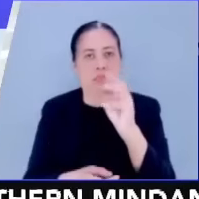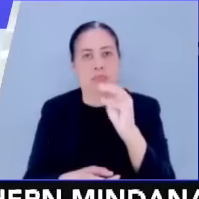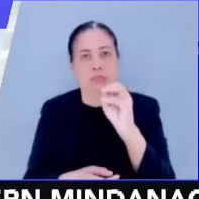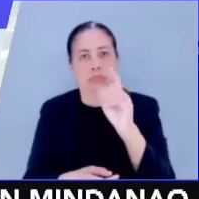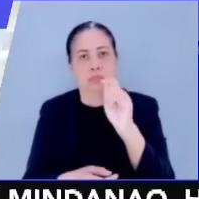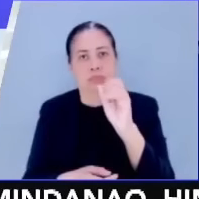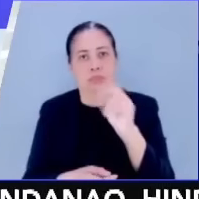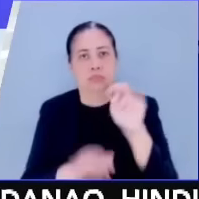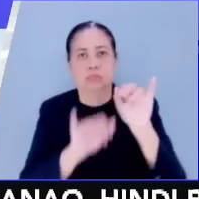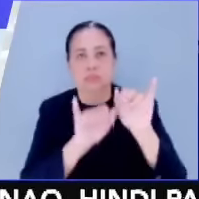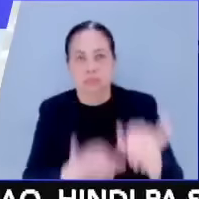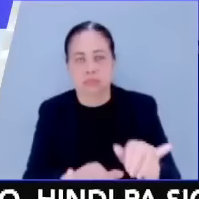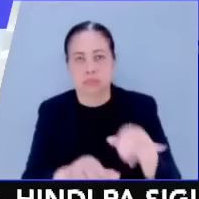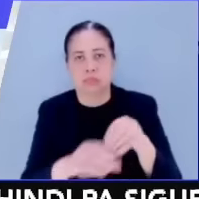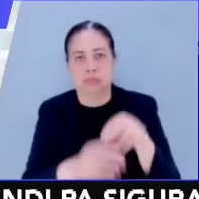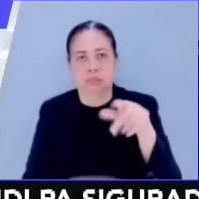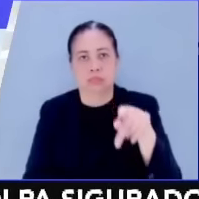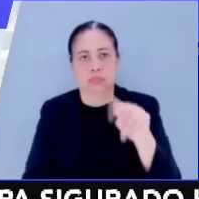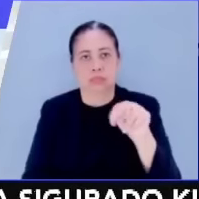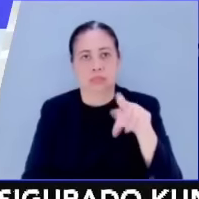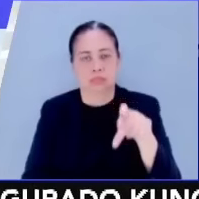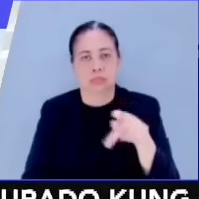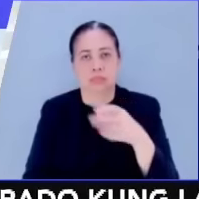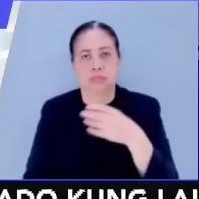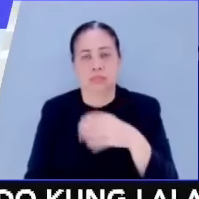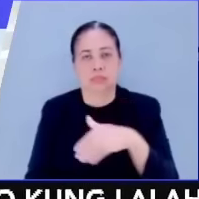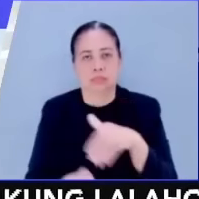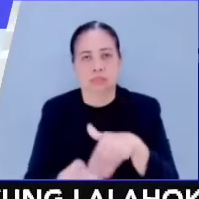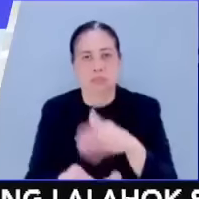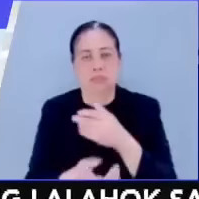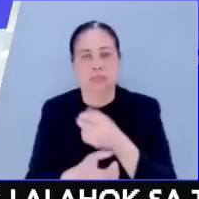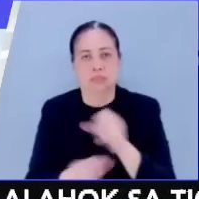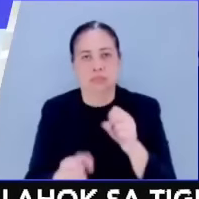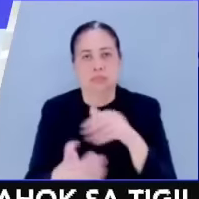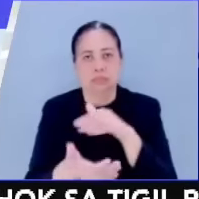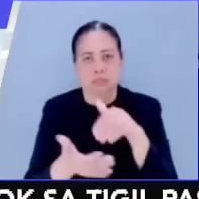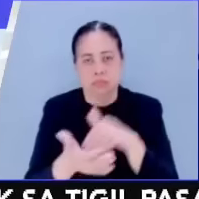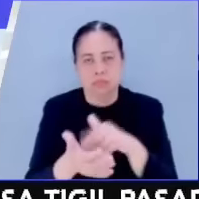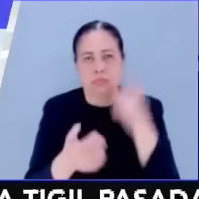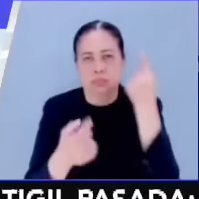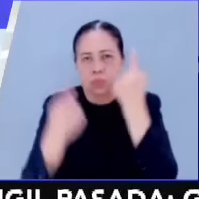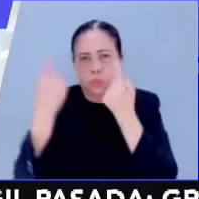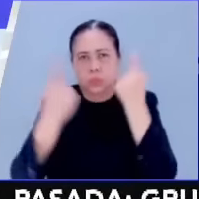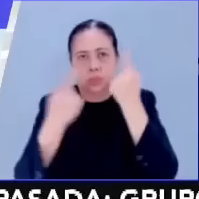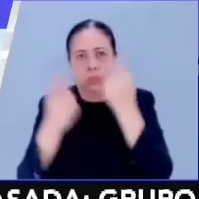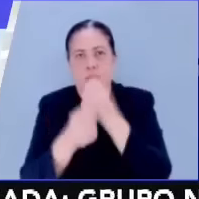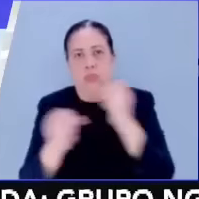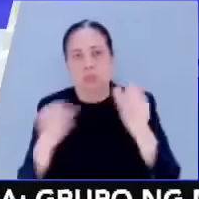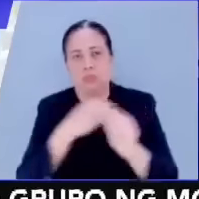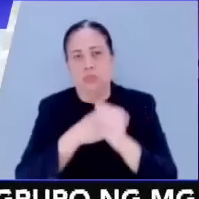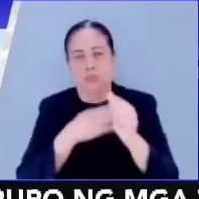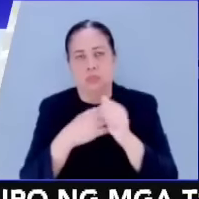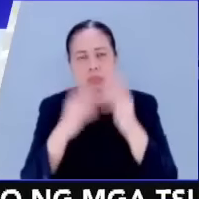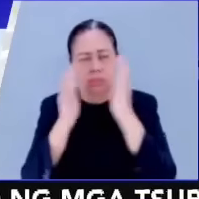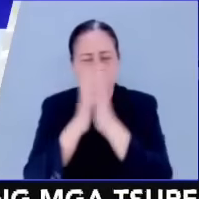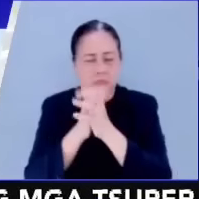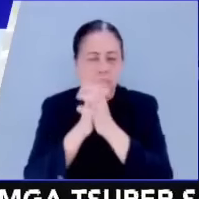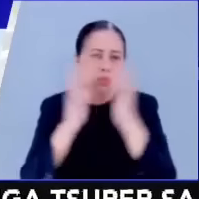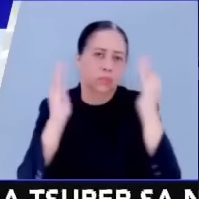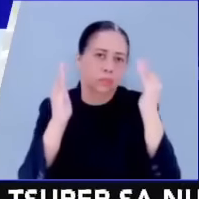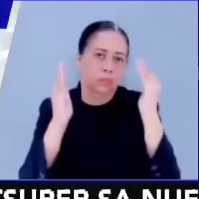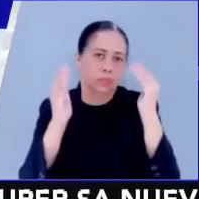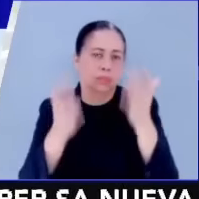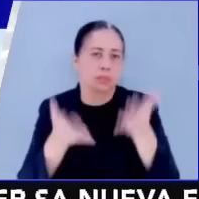PNP custodia Center siwo kaligtasan at seguridad daw ang kanilang Konsiderasyon umaasa naman sila na mapagbibigyan ito ng korte sabi ni Colonel